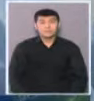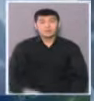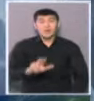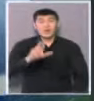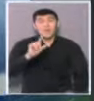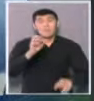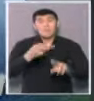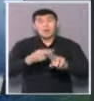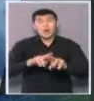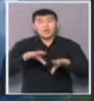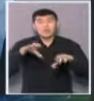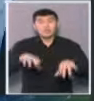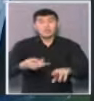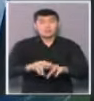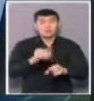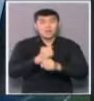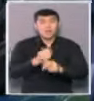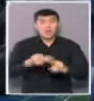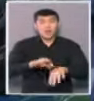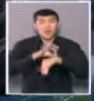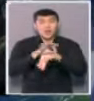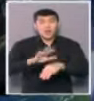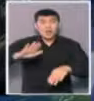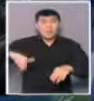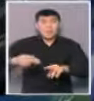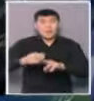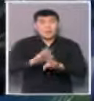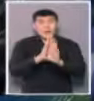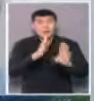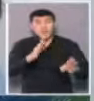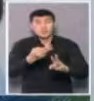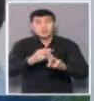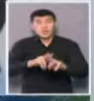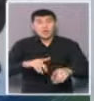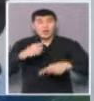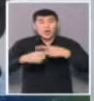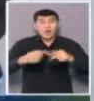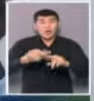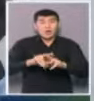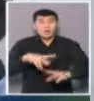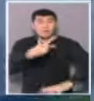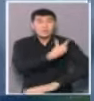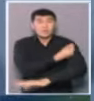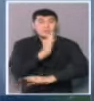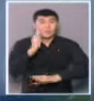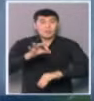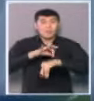Бақытгүл Хаменова алдымен дәрігердің жіті бақылауынан өтті. Кейін алгоритмге сәйкес антидене қалыптастыру үшін вакцина